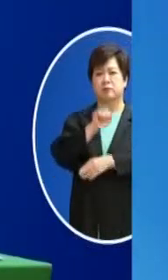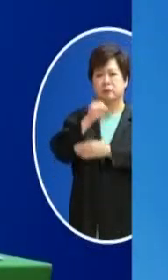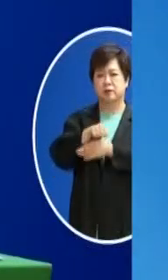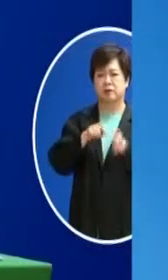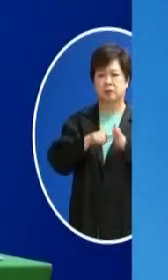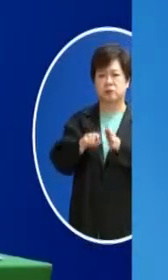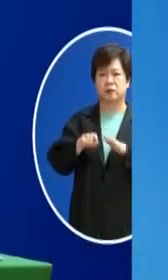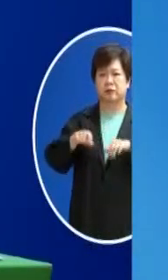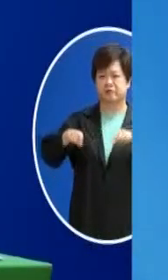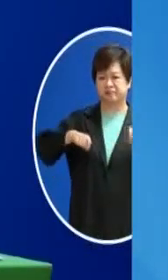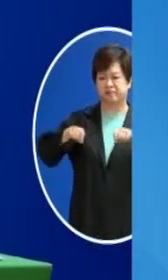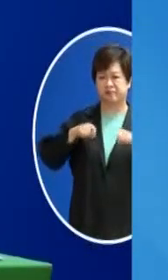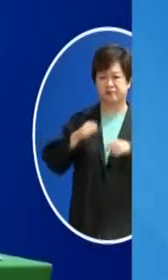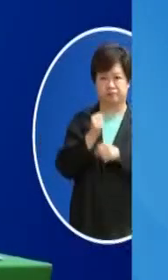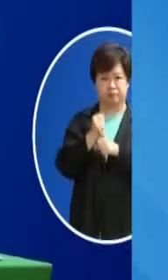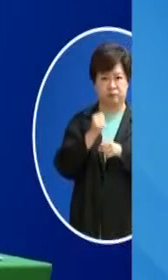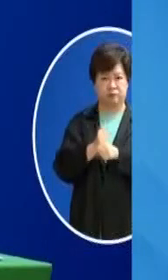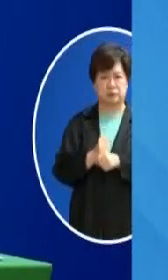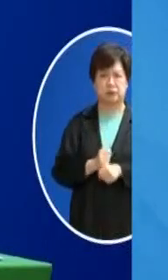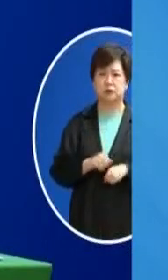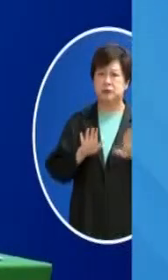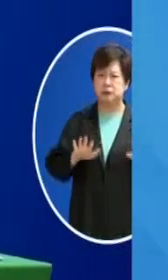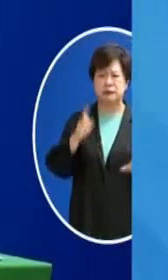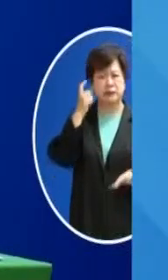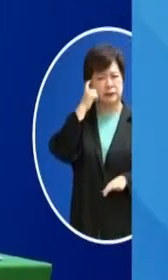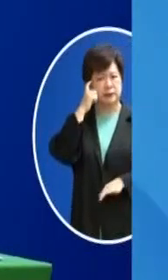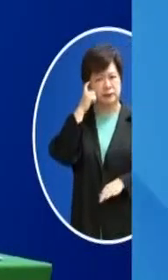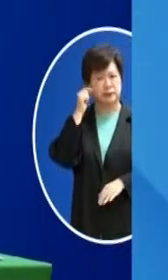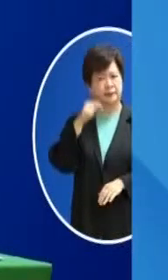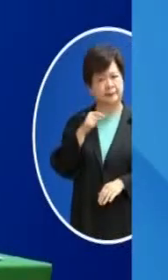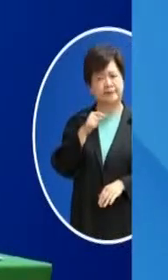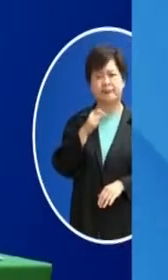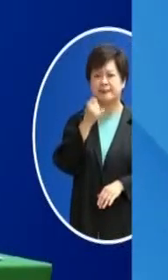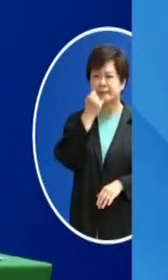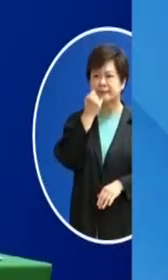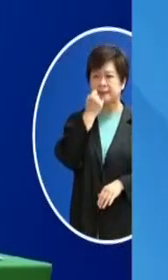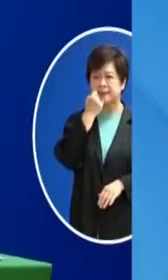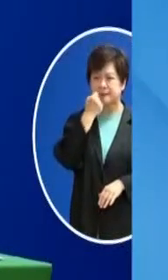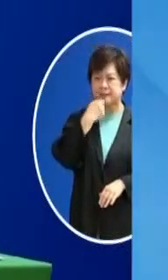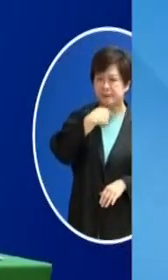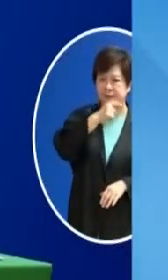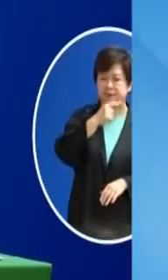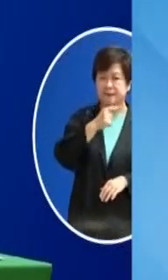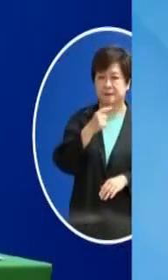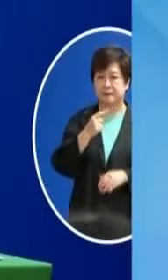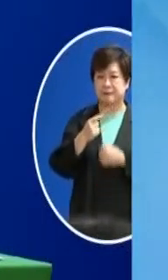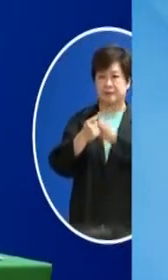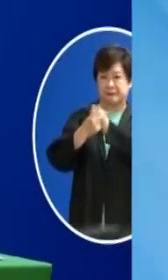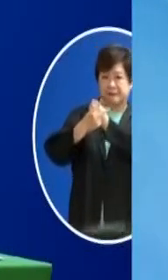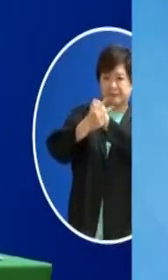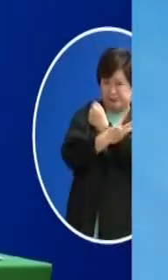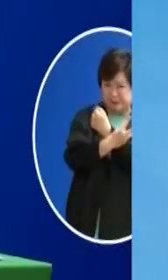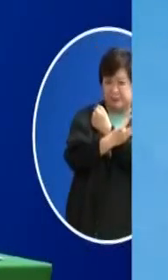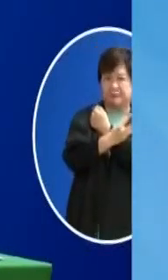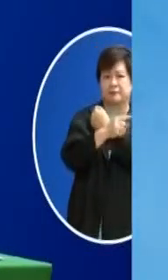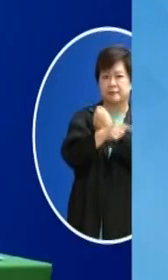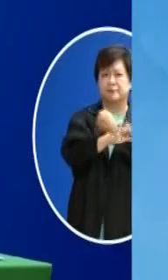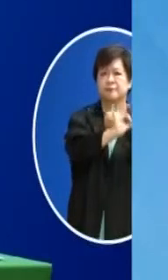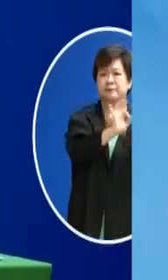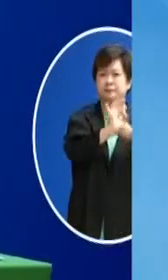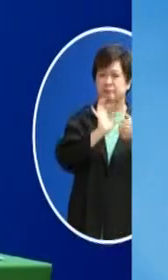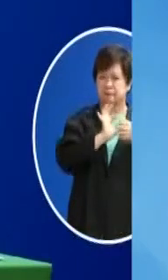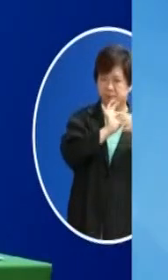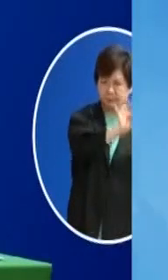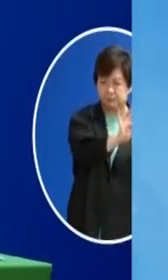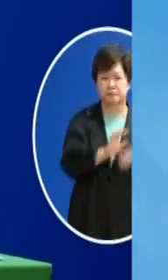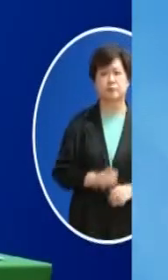案制造。但是因为考量到他也可以继续再去执行第三期的临床试验，